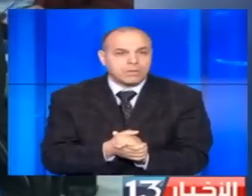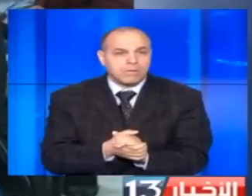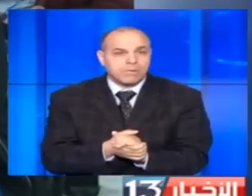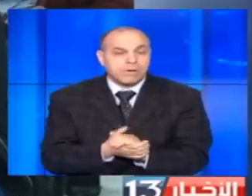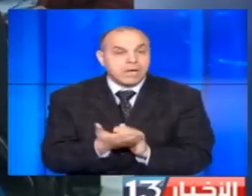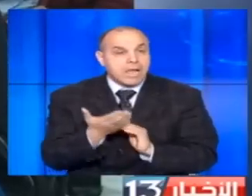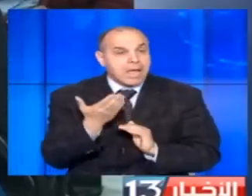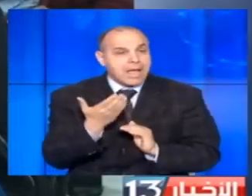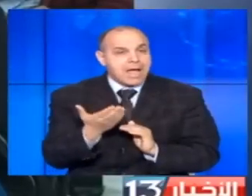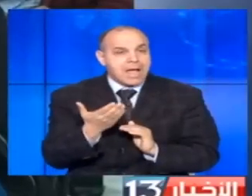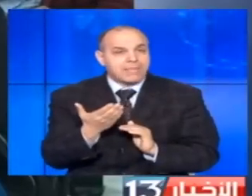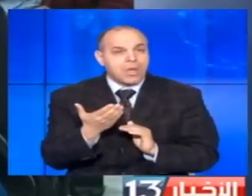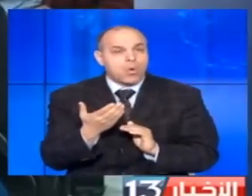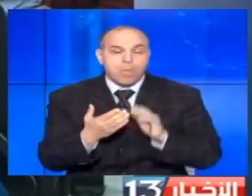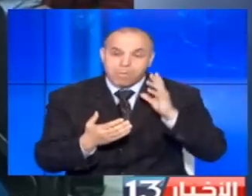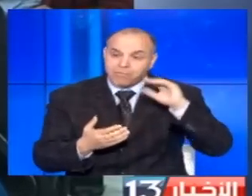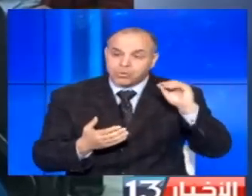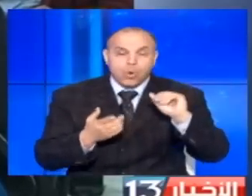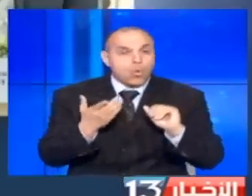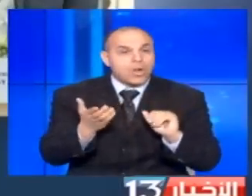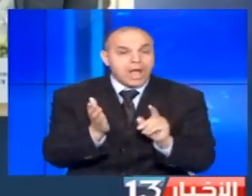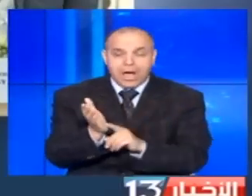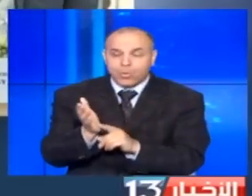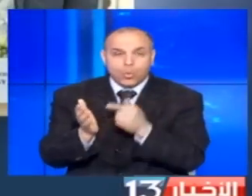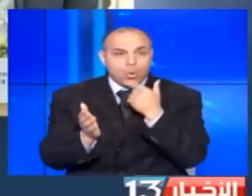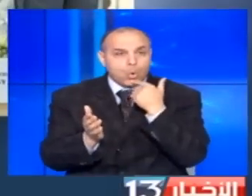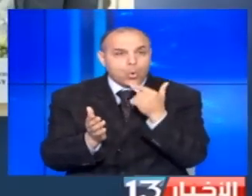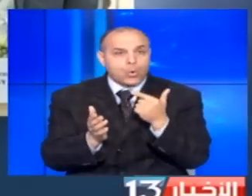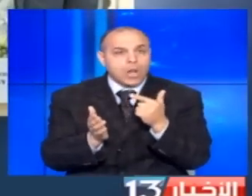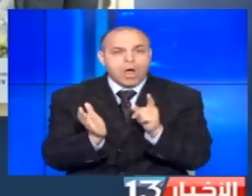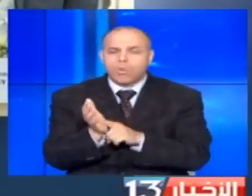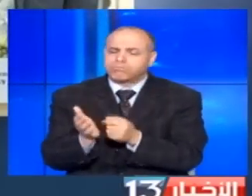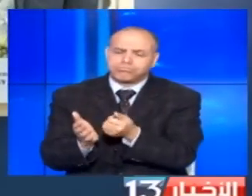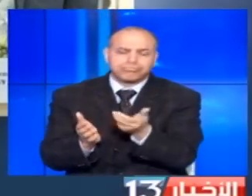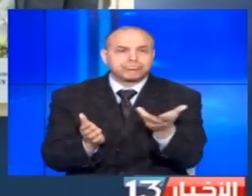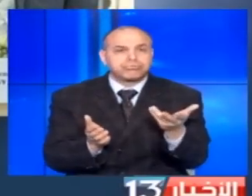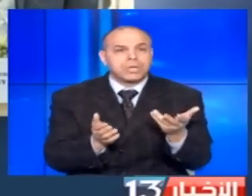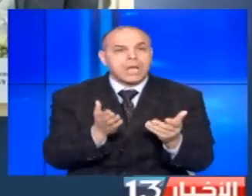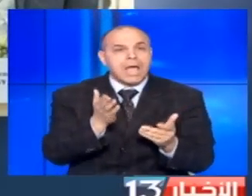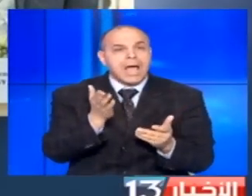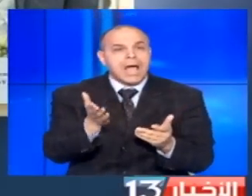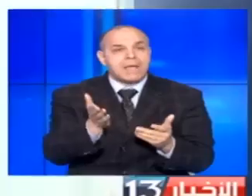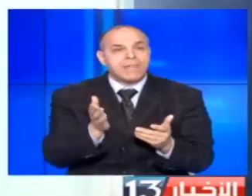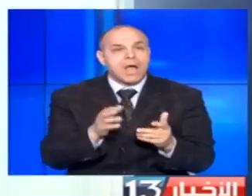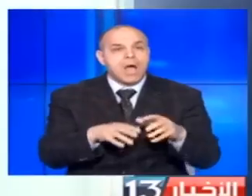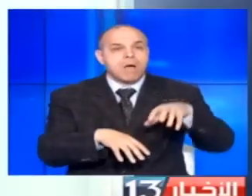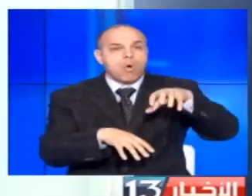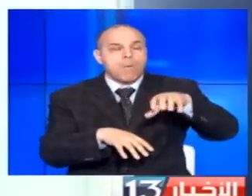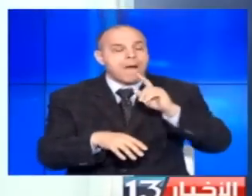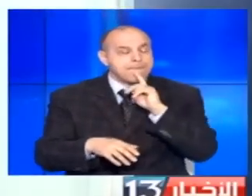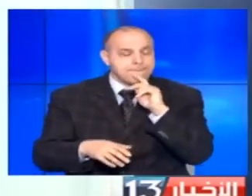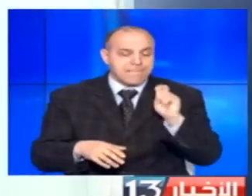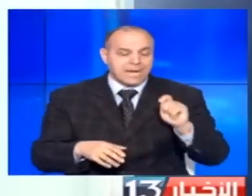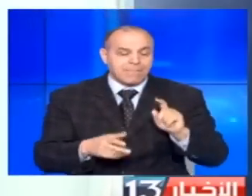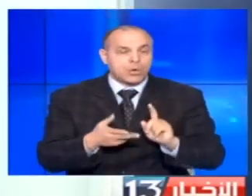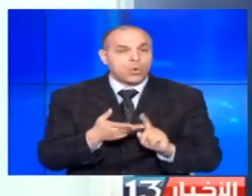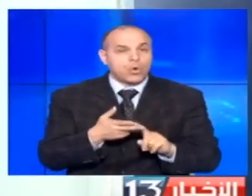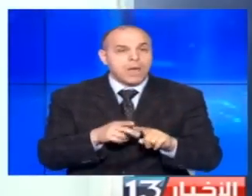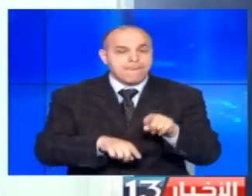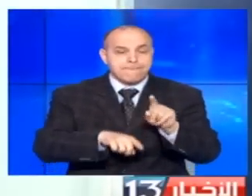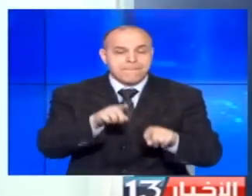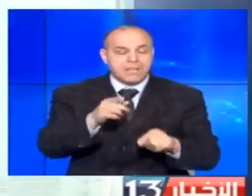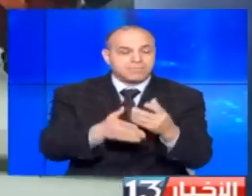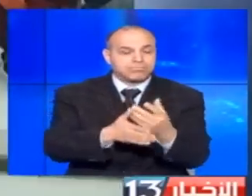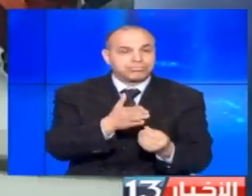فيما يرى عدد من المختصين في الشان القانوني ان ترسانه القوانين التي تم سنها تحت قبه البرلمان يفتقد بعضها